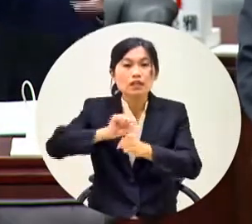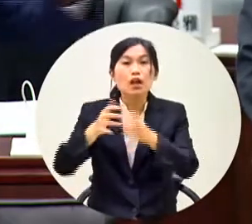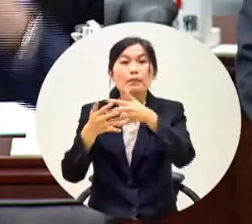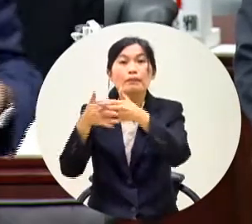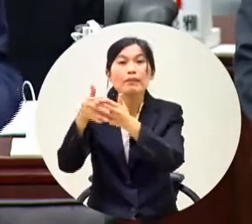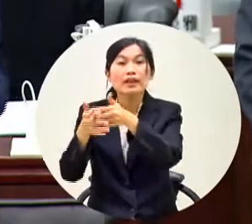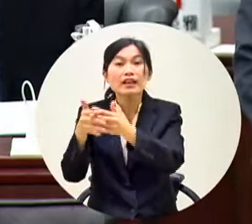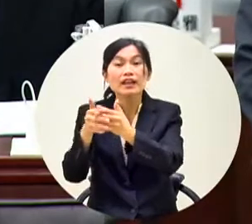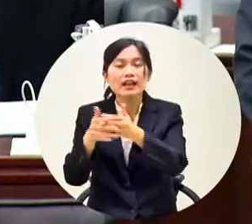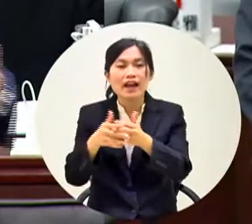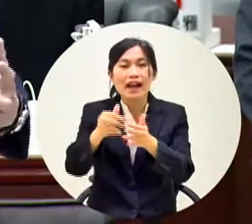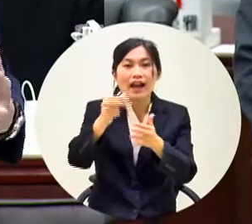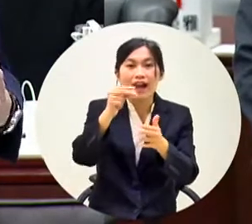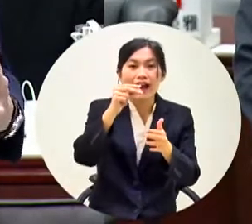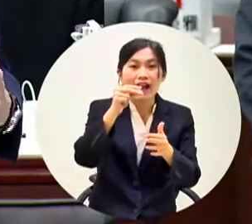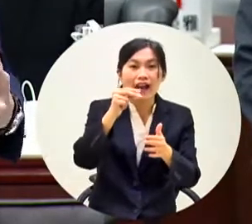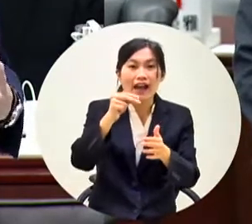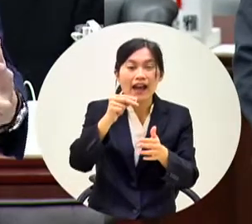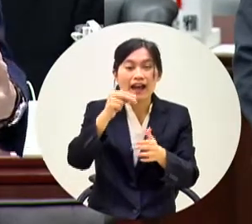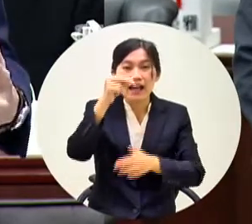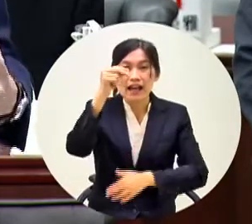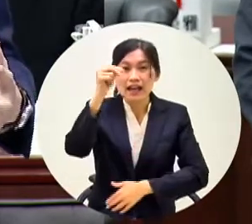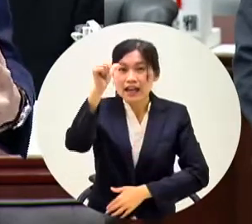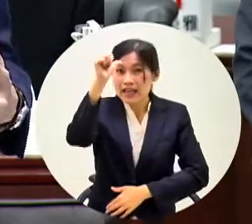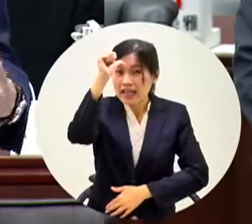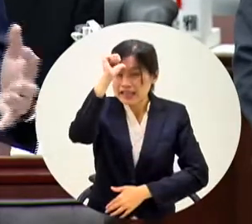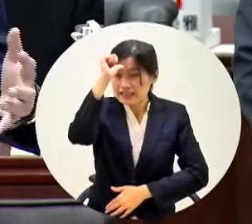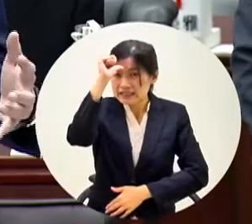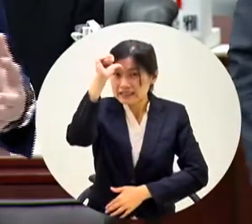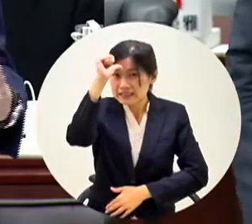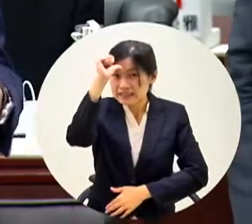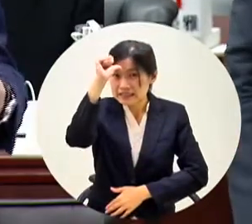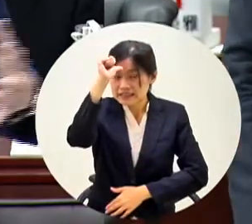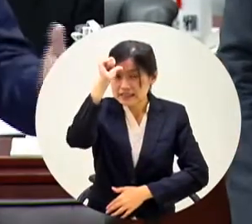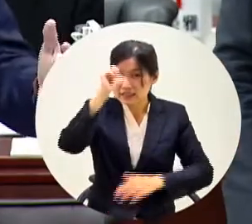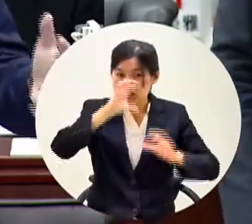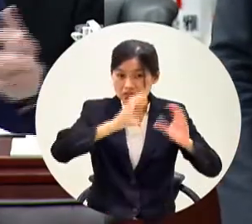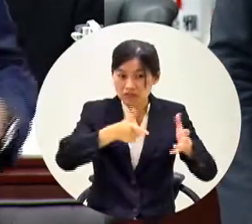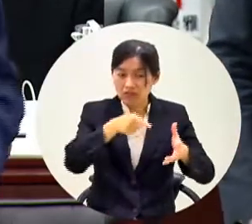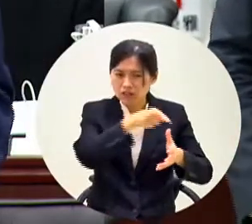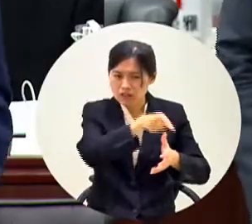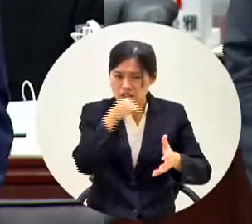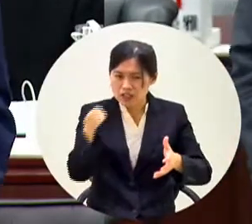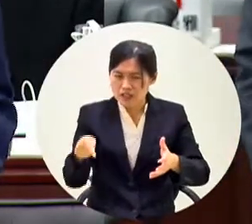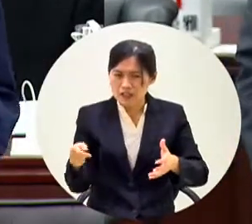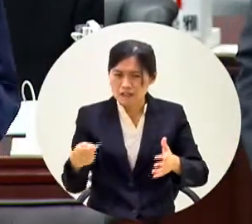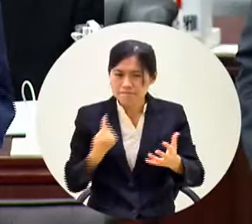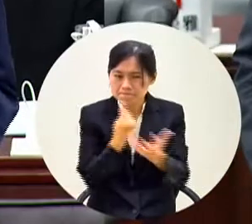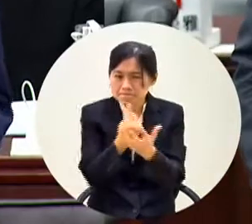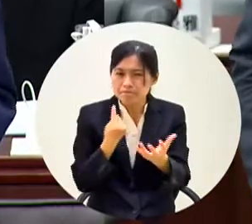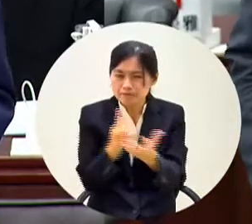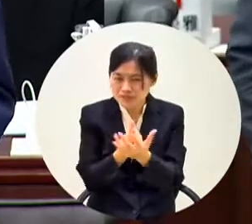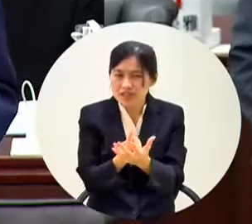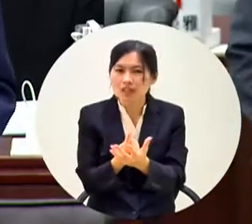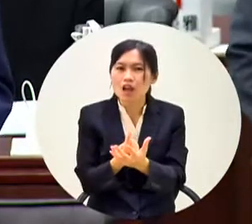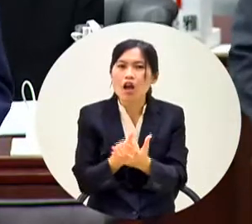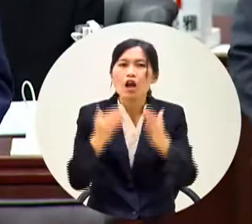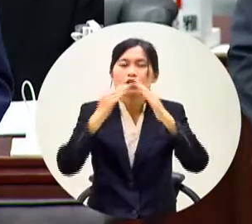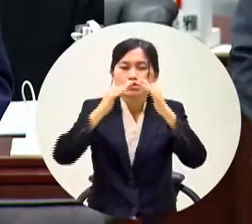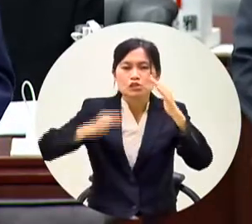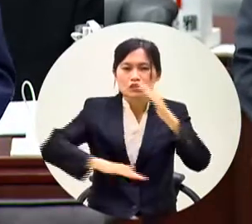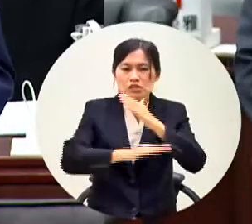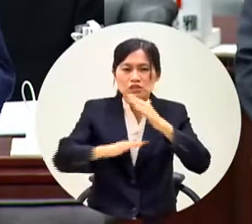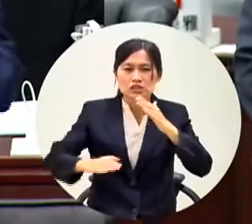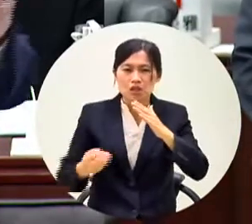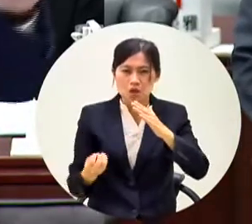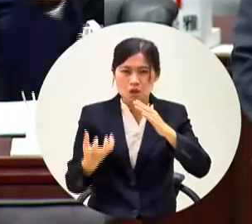再加上印度再进来的这个组织，我相对它扩张的这个市场的机会也会更多。